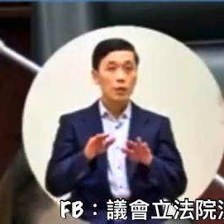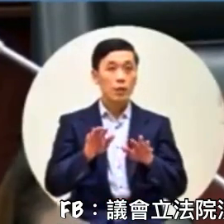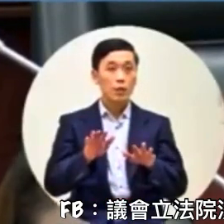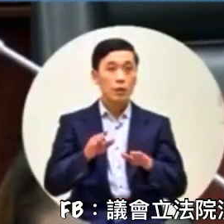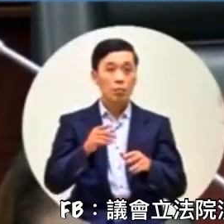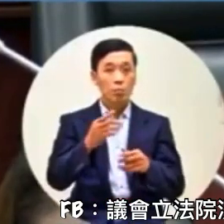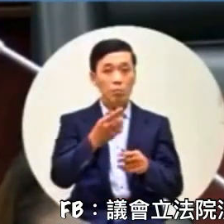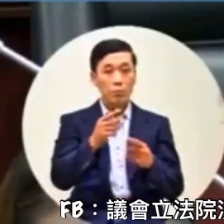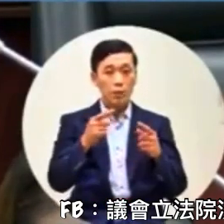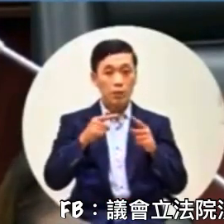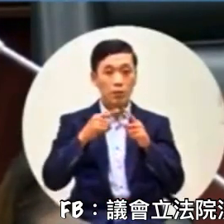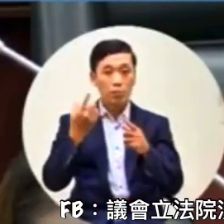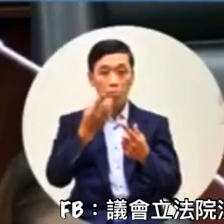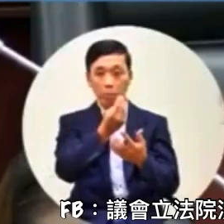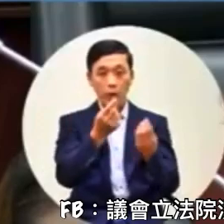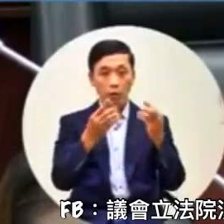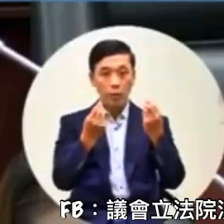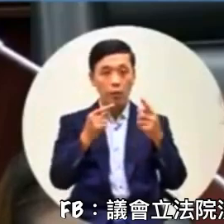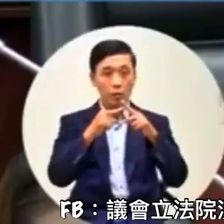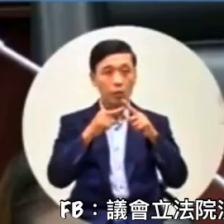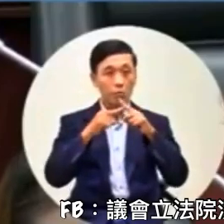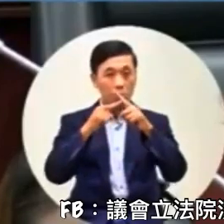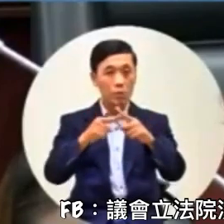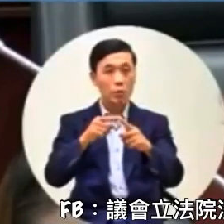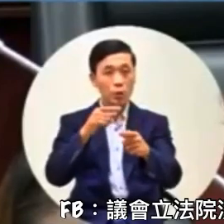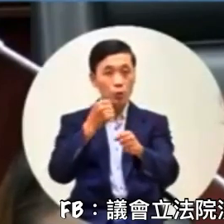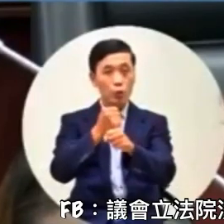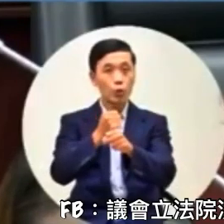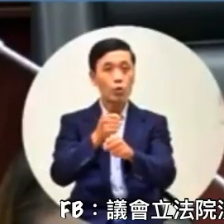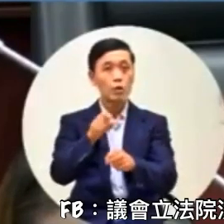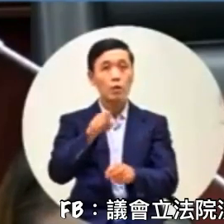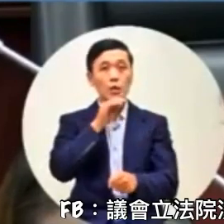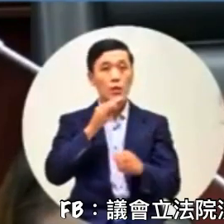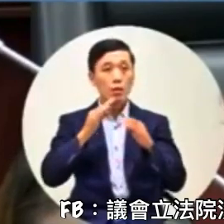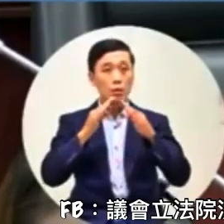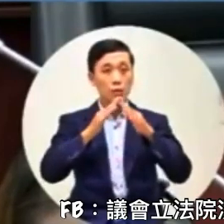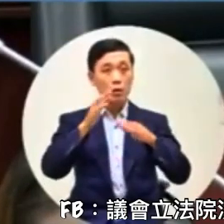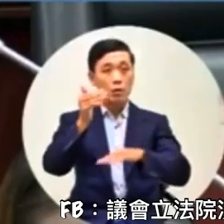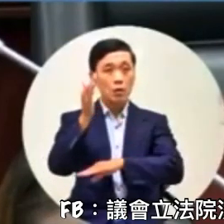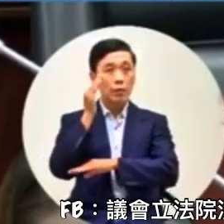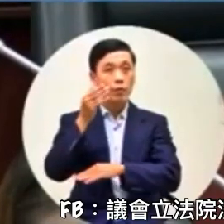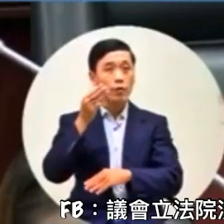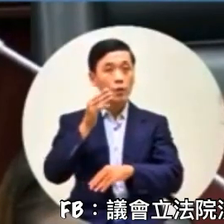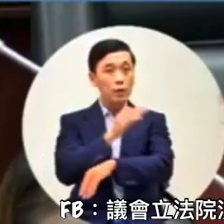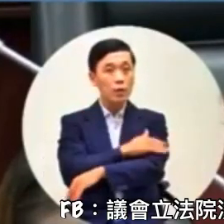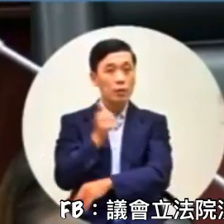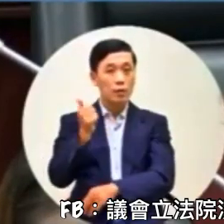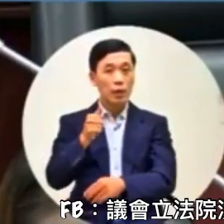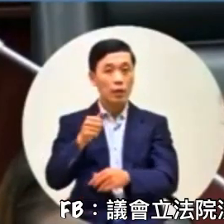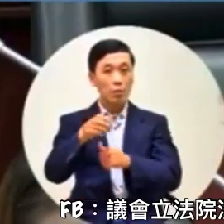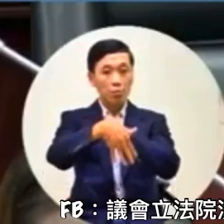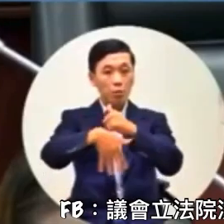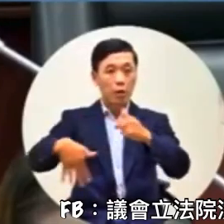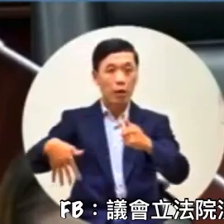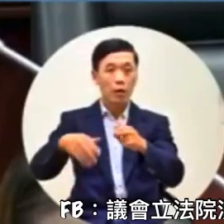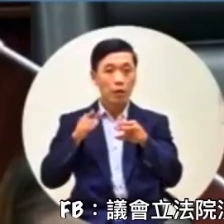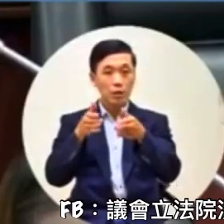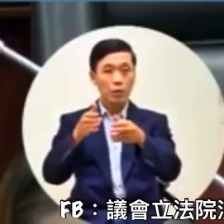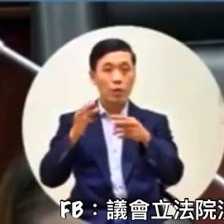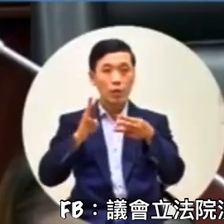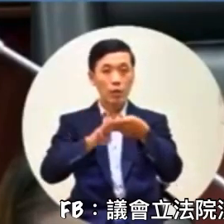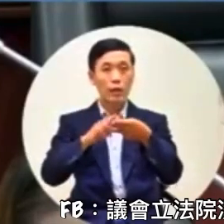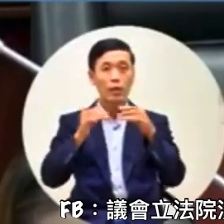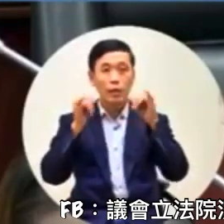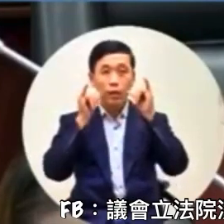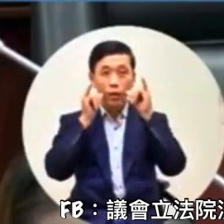做诶，敢讲，这就是咱陈市府对阮田寮的态度吗？是不是请我们